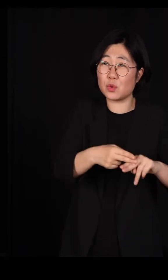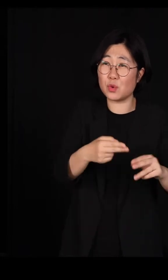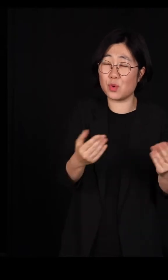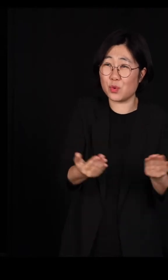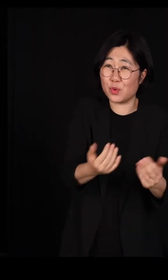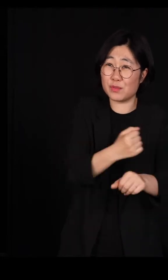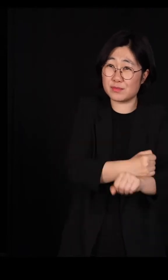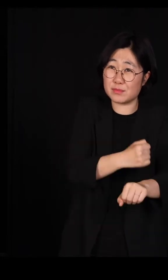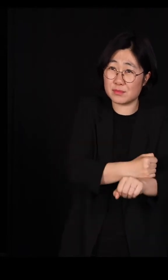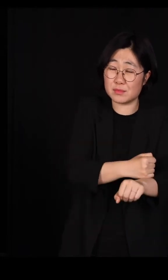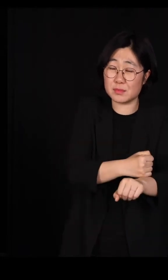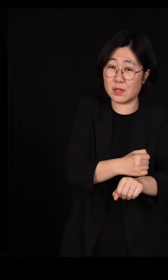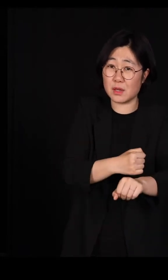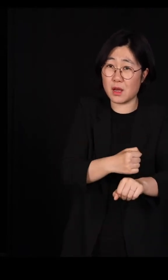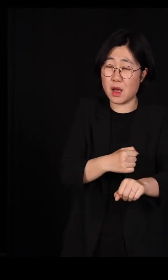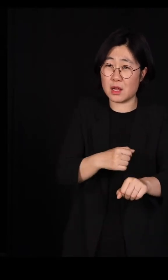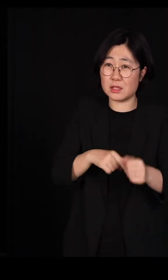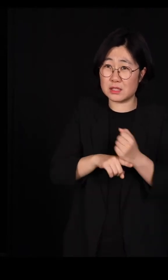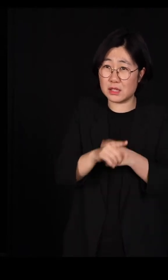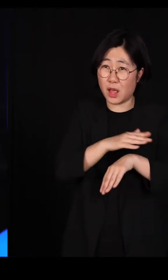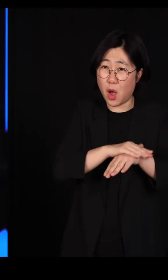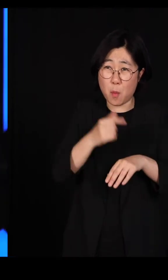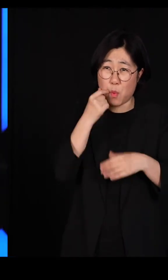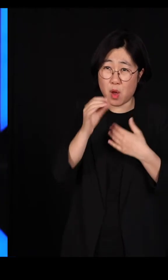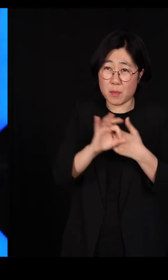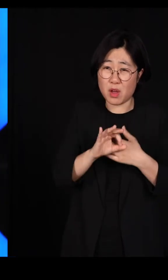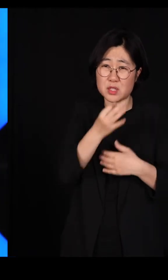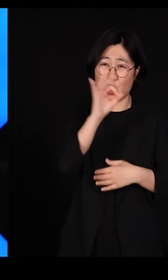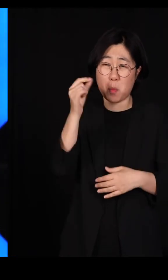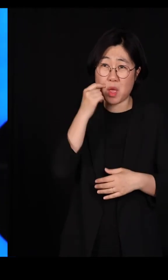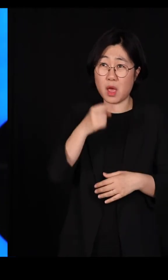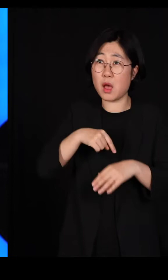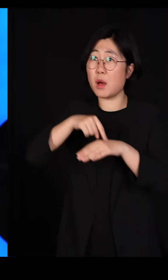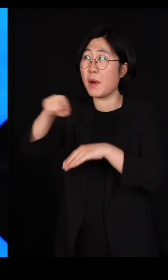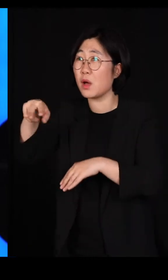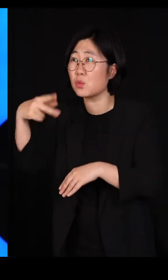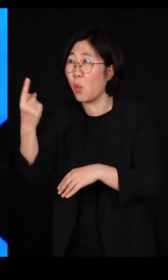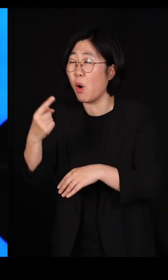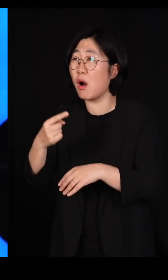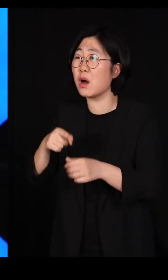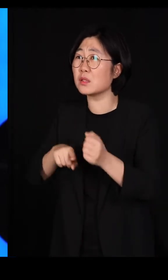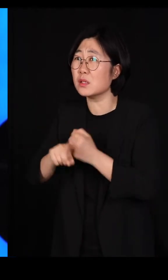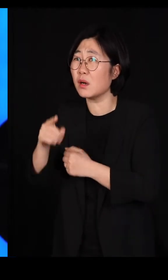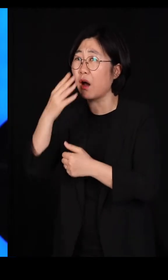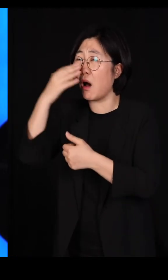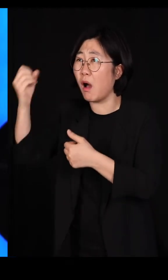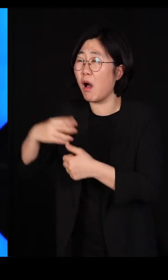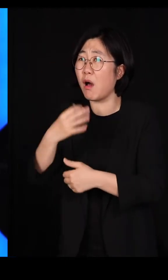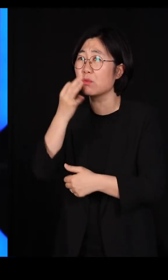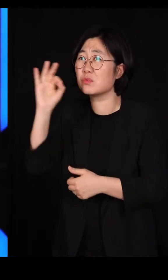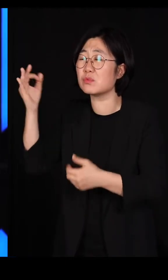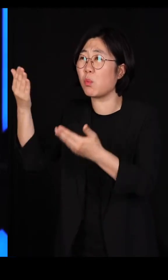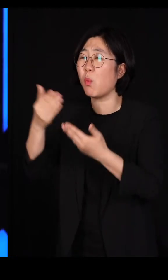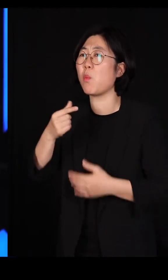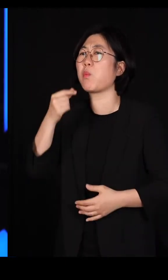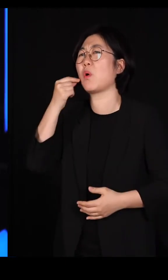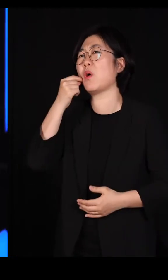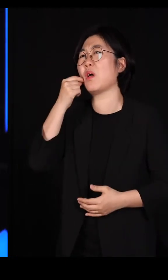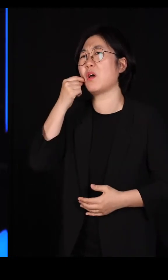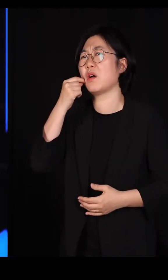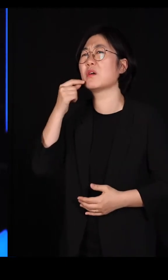노동이 노동으로서 제대로 가치를 인정받지 못할 때 벌어지는 일은 바로 집 밖에서 그와